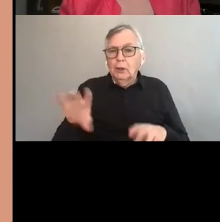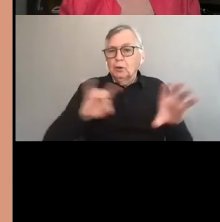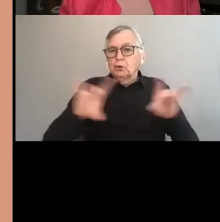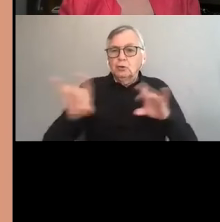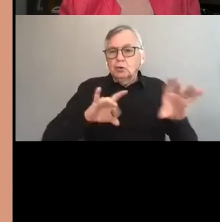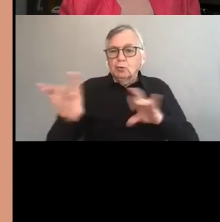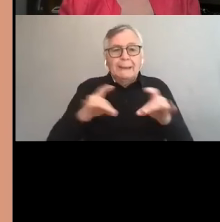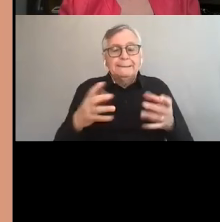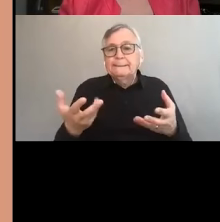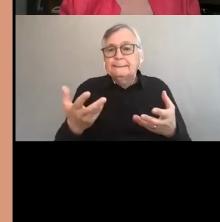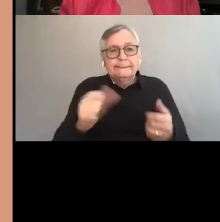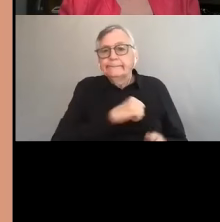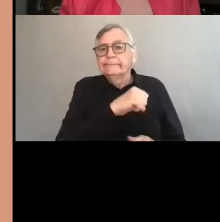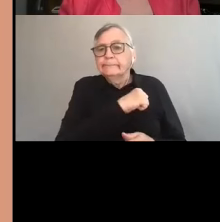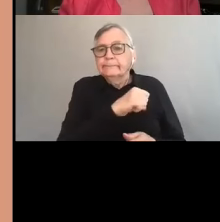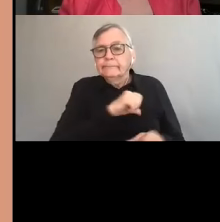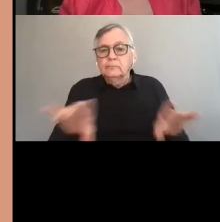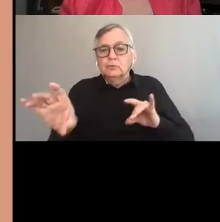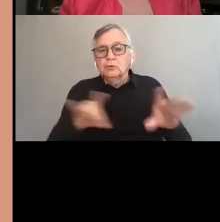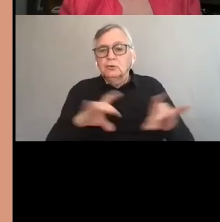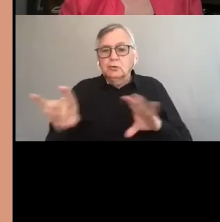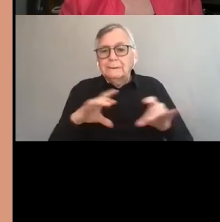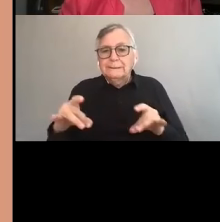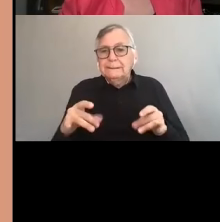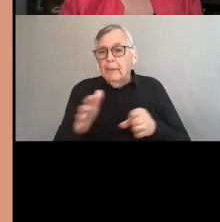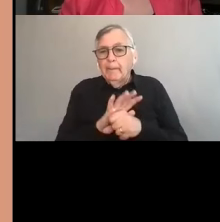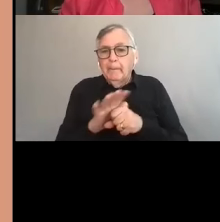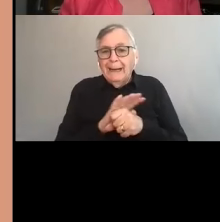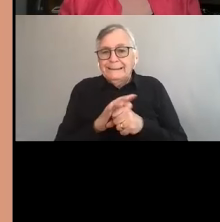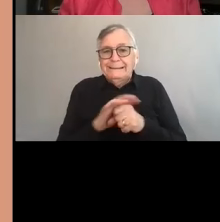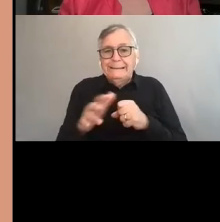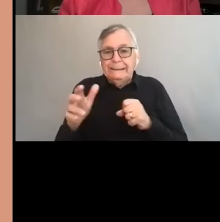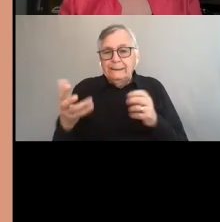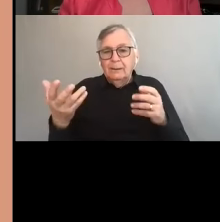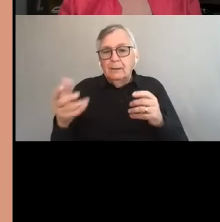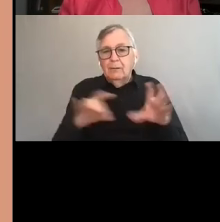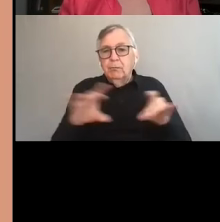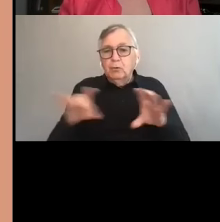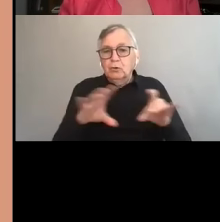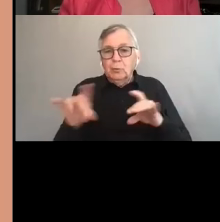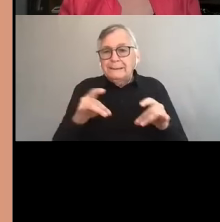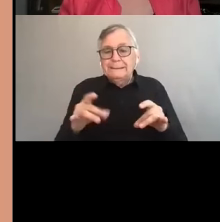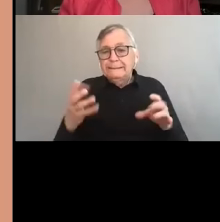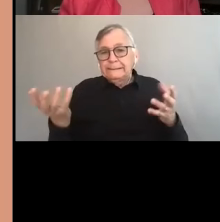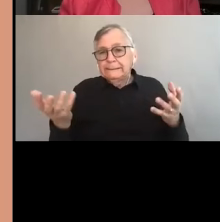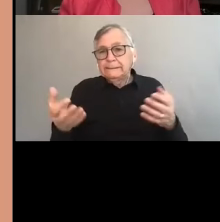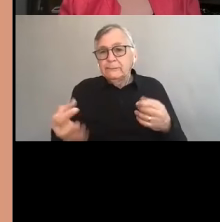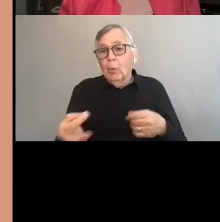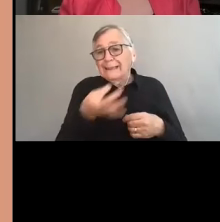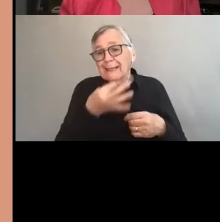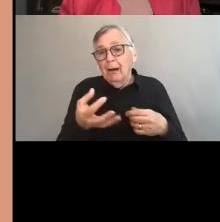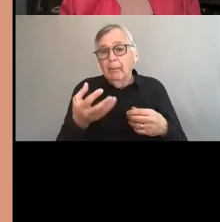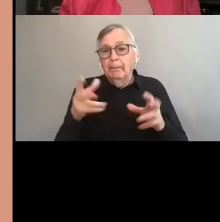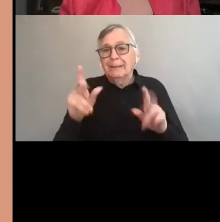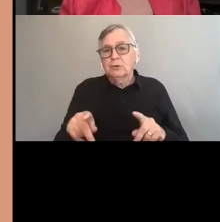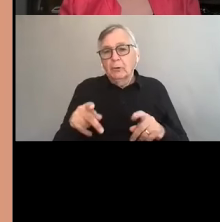façon aléatoire parce qu'on est obligé on a passé pour tout le monde, donc il faut qu'on le fasse au hasard. Ça va être des gens de